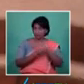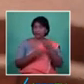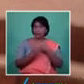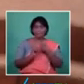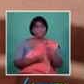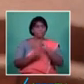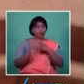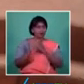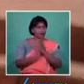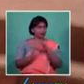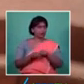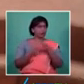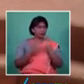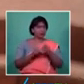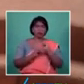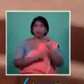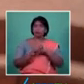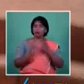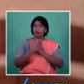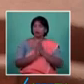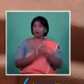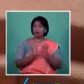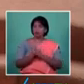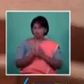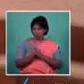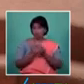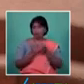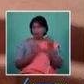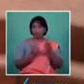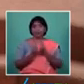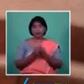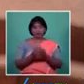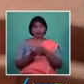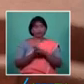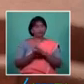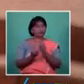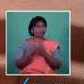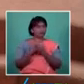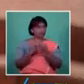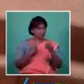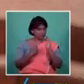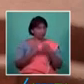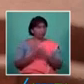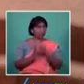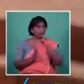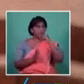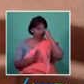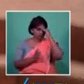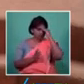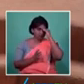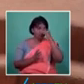මාගේ පාර්ලිමේන්තු වරප්‍රසාද කඩවීම සම්බන්ධයෙන් පාර්ලිමේන්තු වරප්‍රසාද කමිටුවට යොමු කර කඩිනමනිය ගැන පරීක්ෂණ සිදු කරන ලෙස ගරු